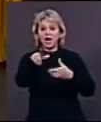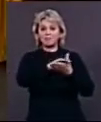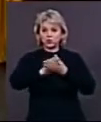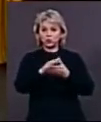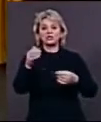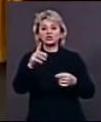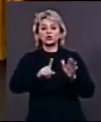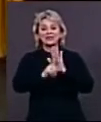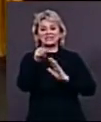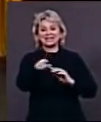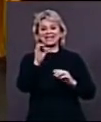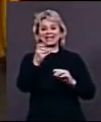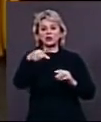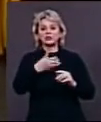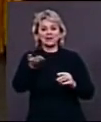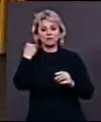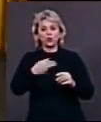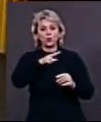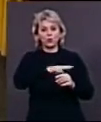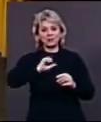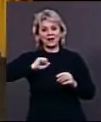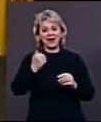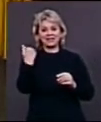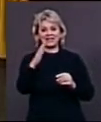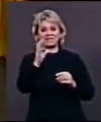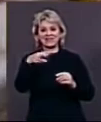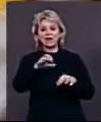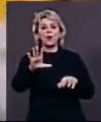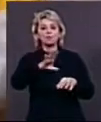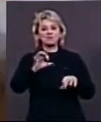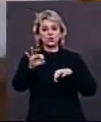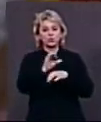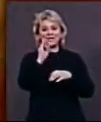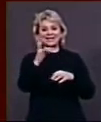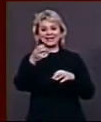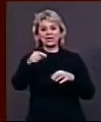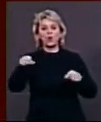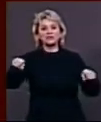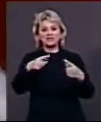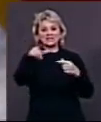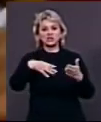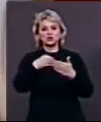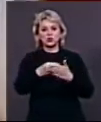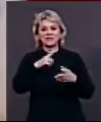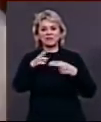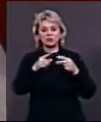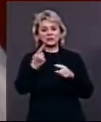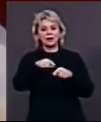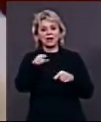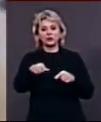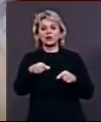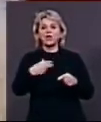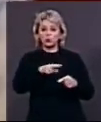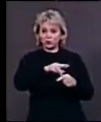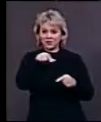начинается с появлением Игоря, давно умершего коллеги Виталика и бывшего мужа Инги. Он восстал из собственной рвоты, который, кстати,